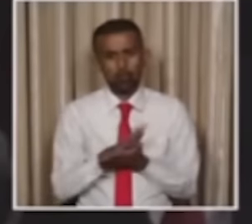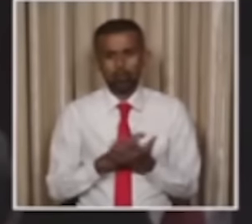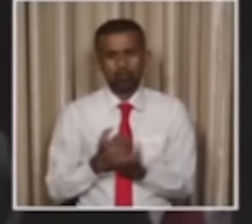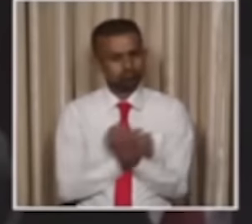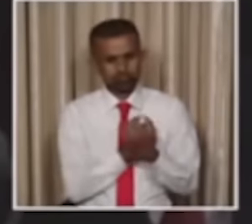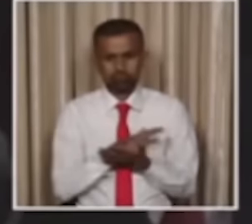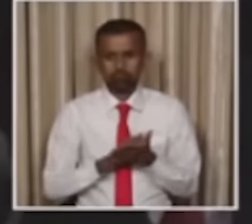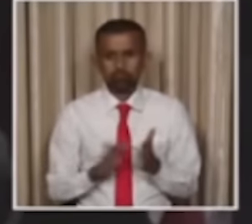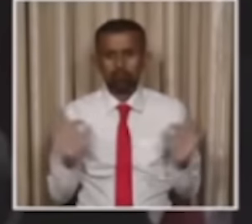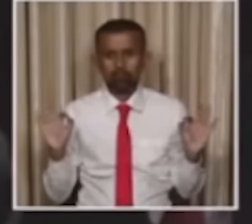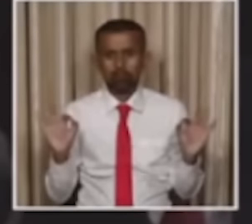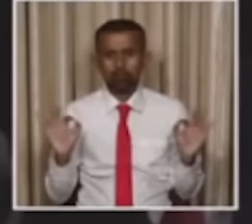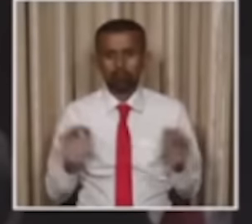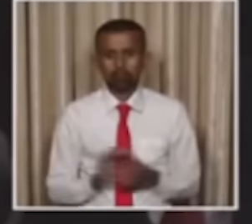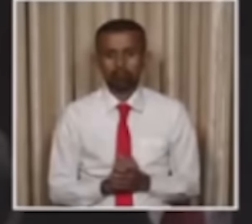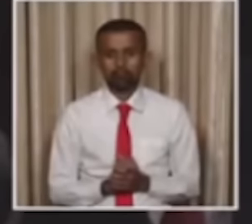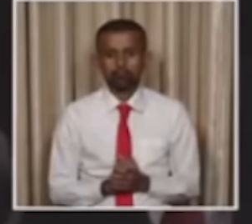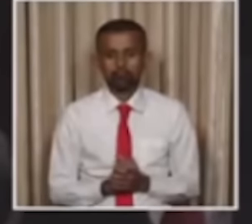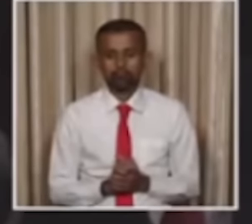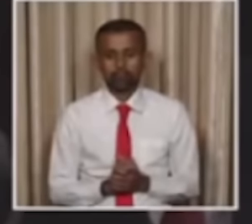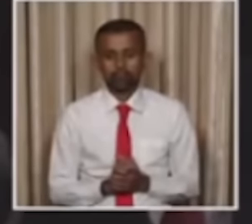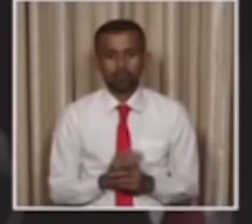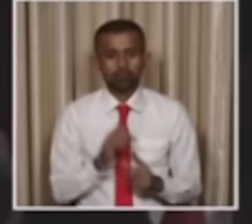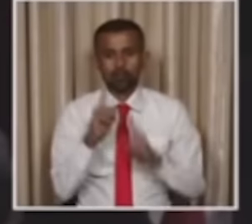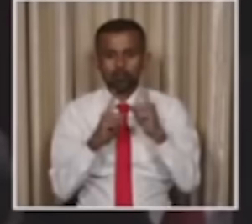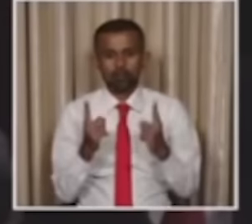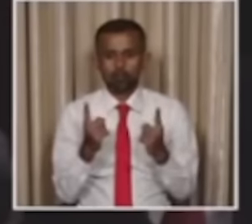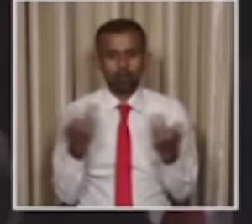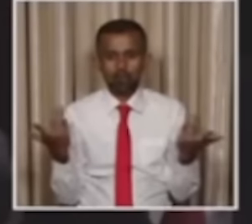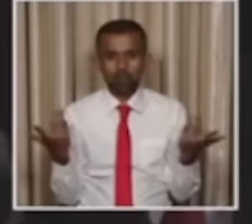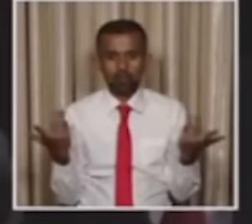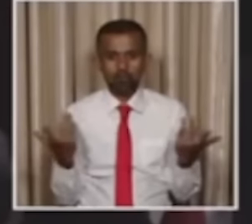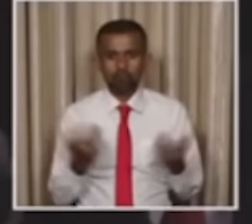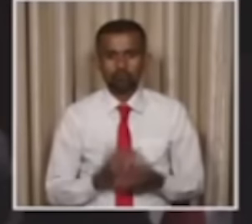වෙලාවට. හරි ඉතින් ඒ නිසා එහෙම කතා කරන්න අවශ්‍යතාවයක් නෑ.